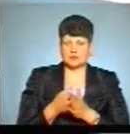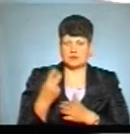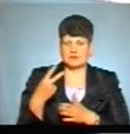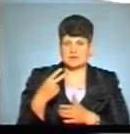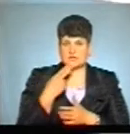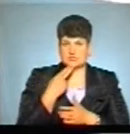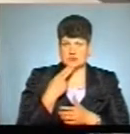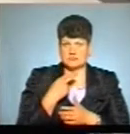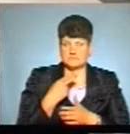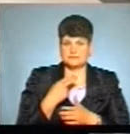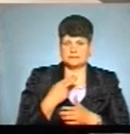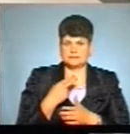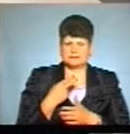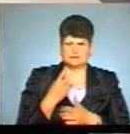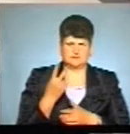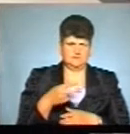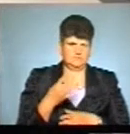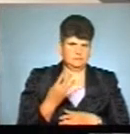червня включно. Крім того,